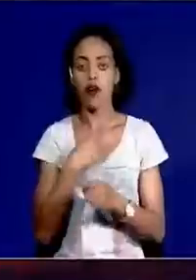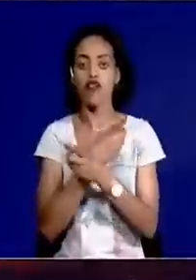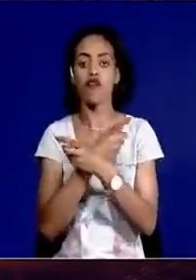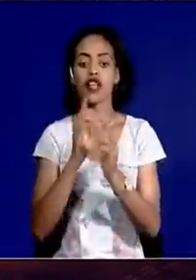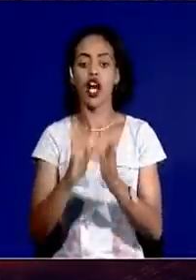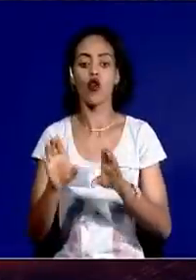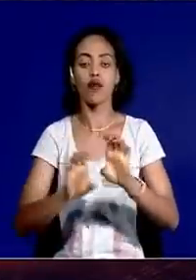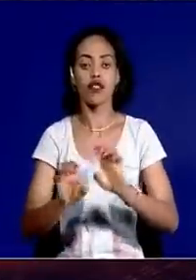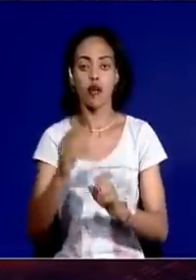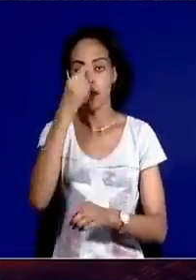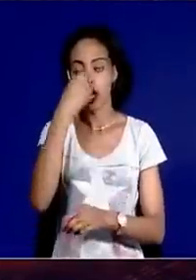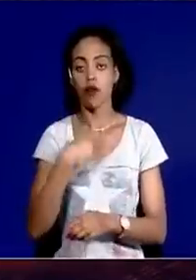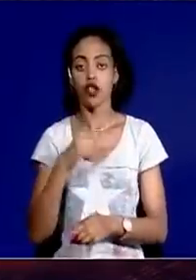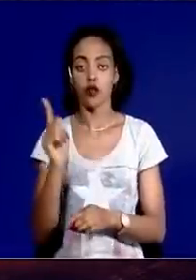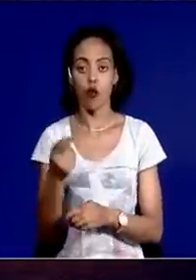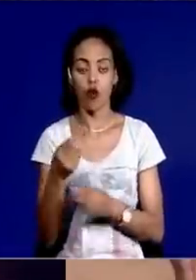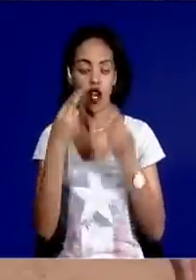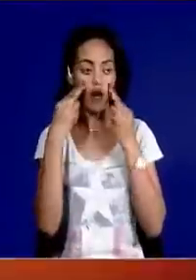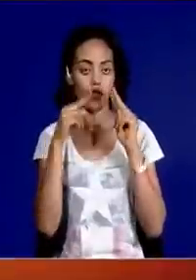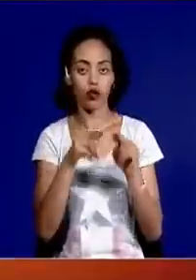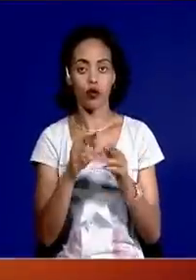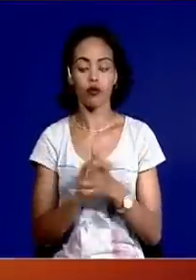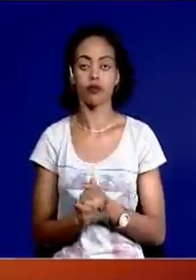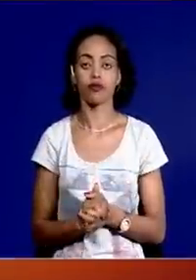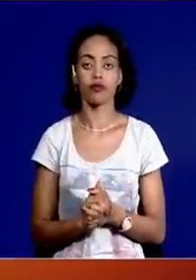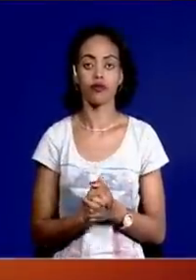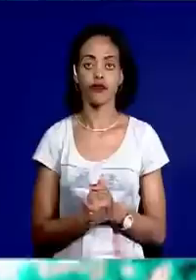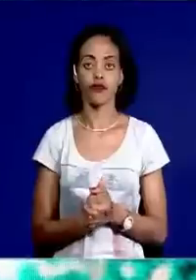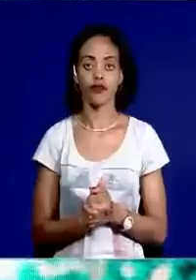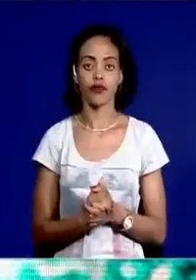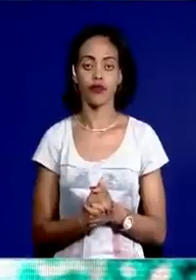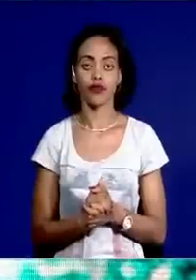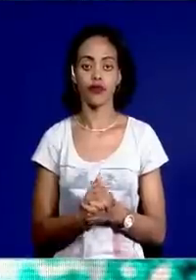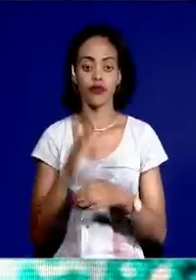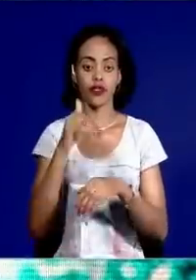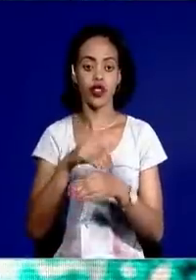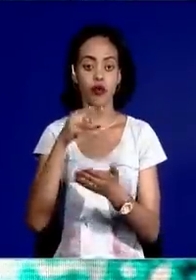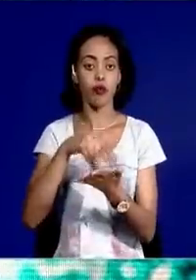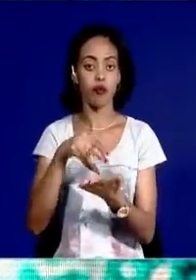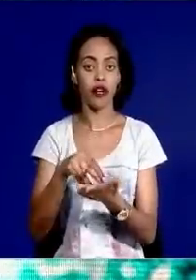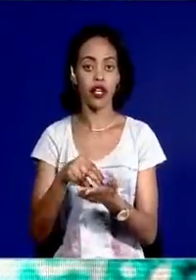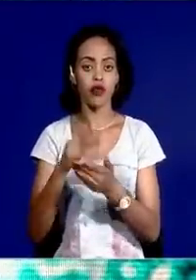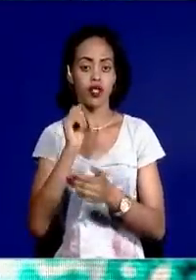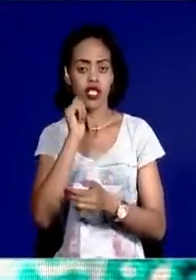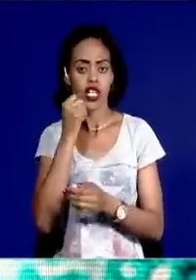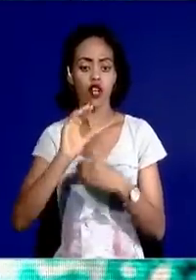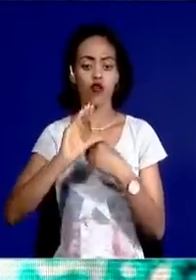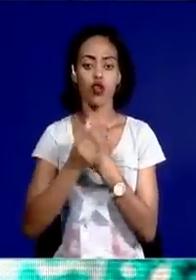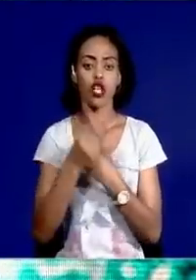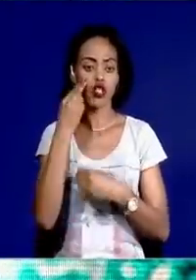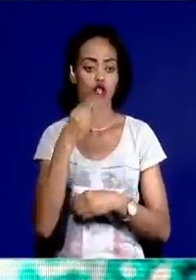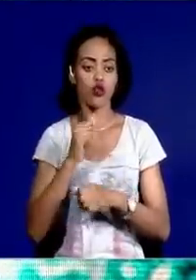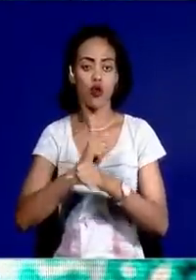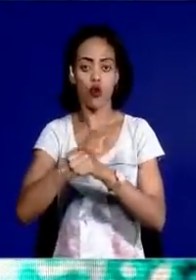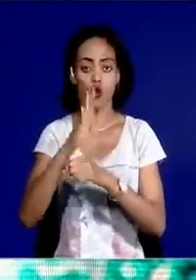مرزات كم زكايد أمنتهم مخانو عمل كيتم أبي كتما مقلة بزسكف كونات تزرق زلو زرق